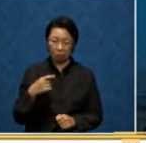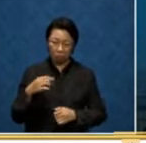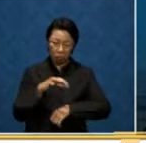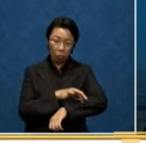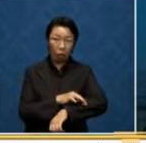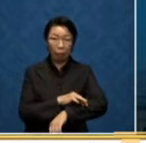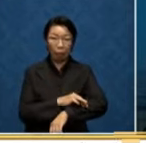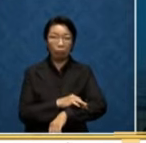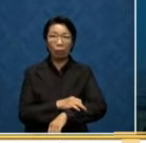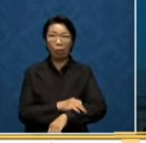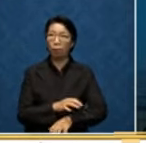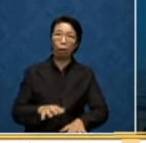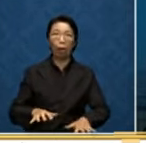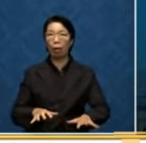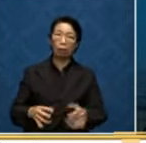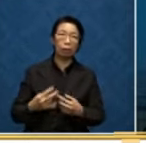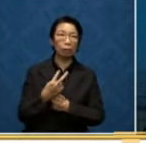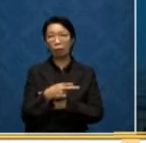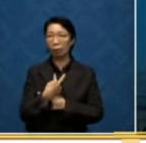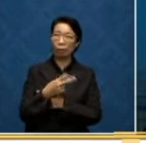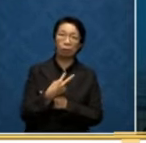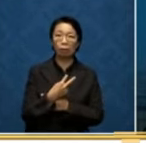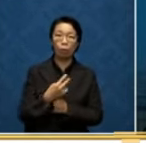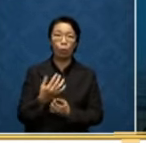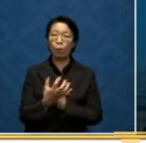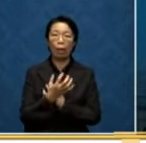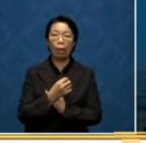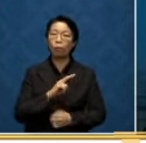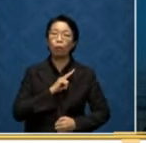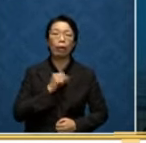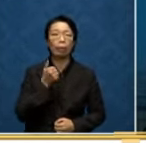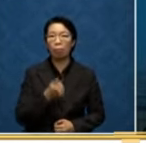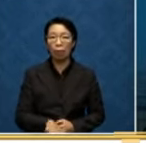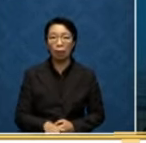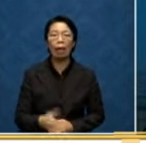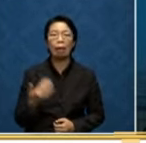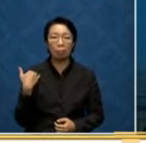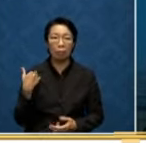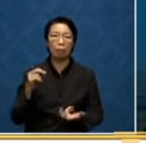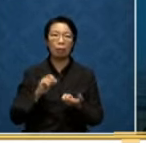ได้ก็ก่อความรุนแรงขึ้นจะมีอยู่ประมาณ